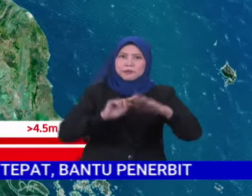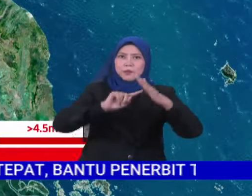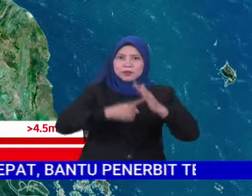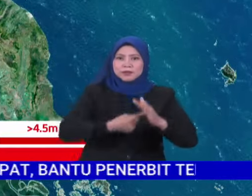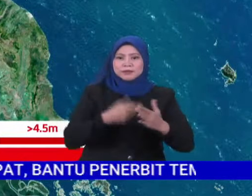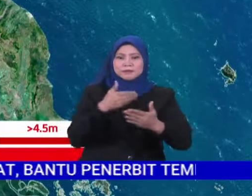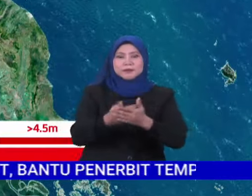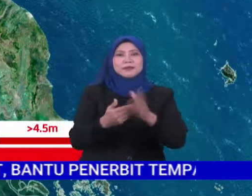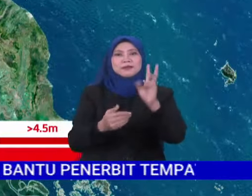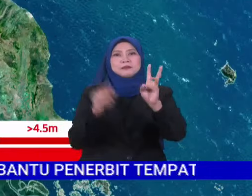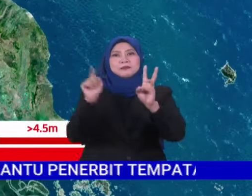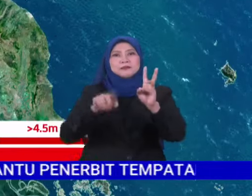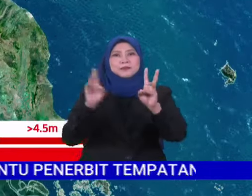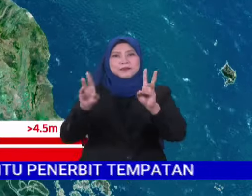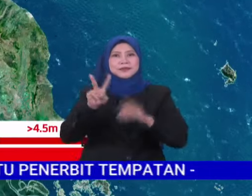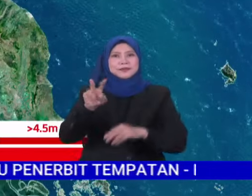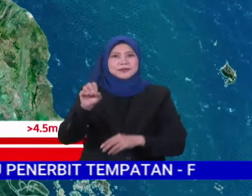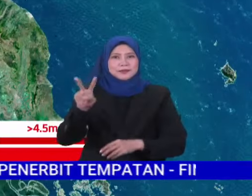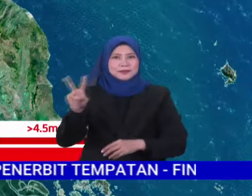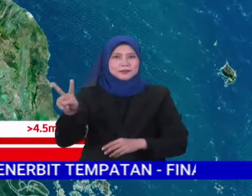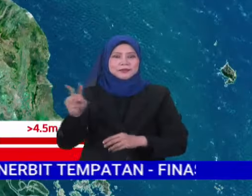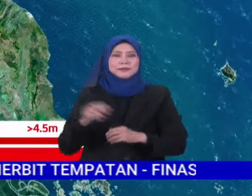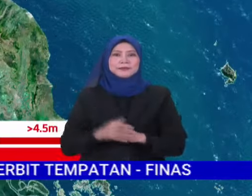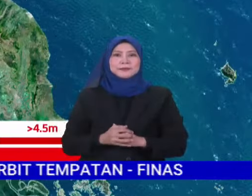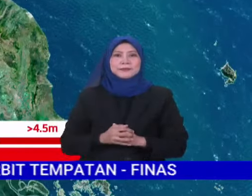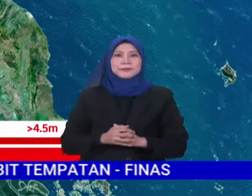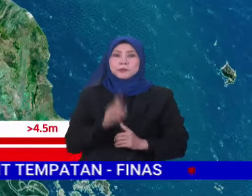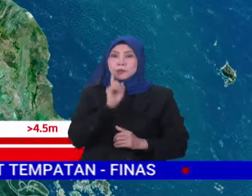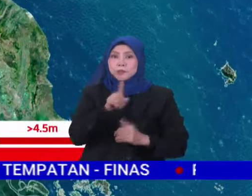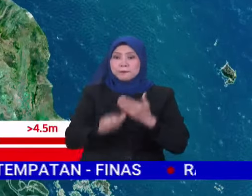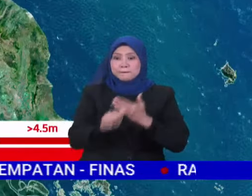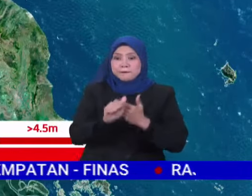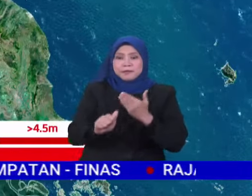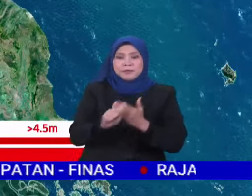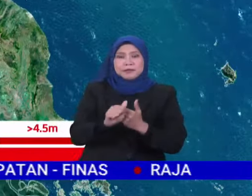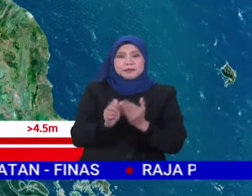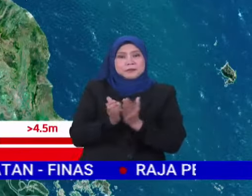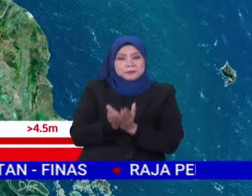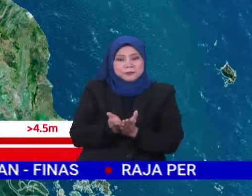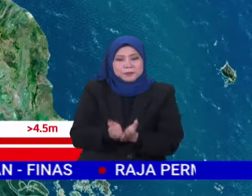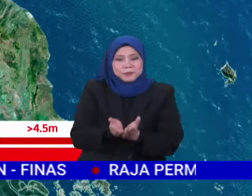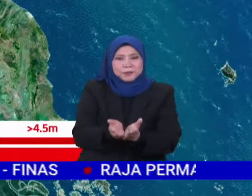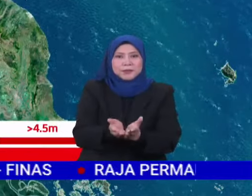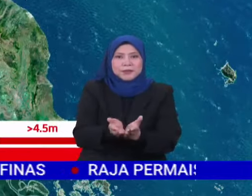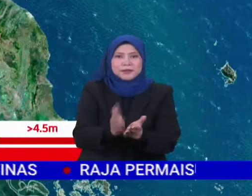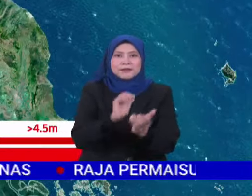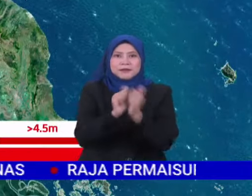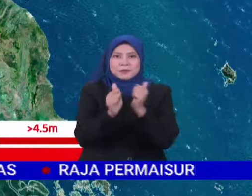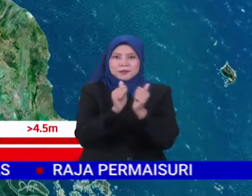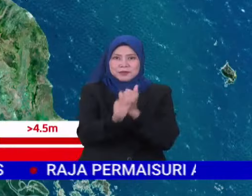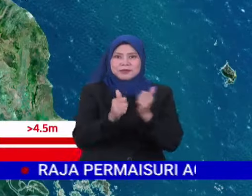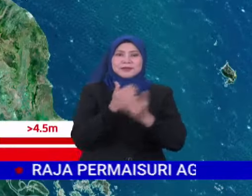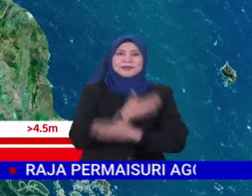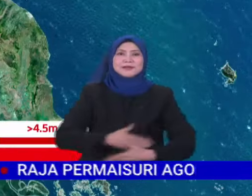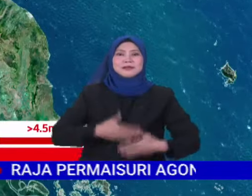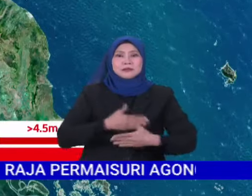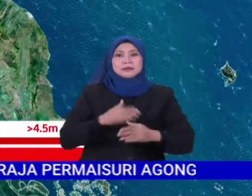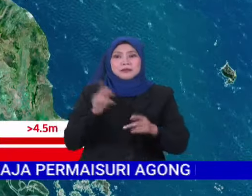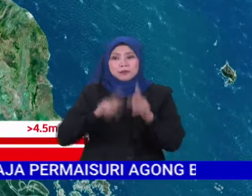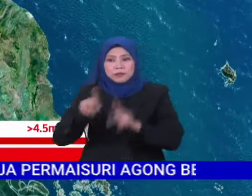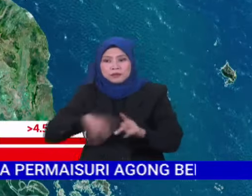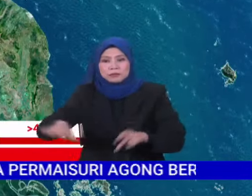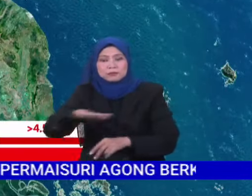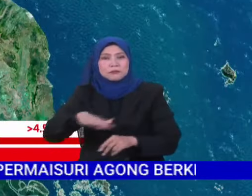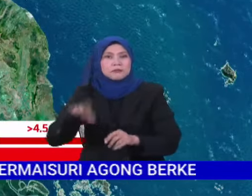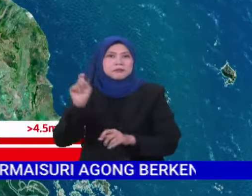keenam julai 2022 dan kali ini adalah berbahaya kepada bobok kecil setel suka dan regosol jadi Bro ramai